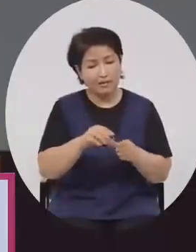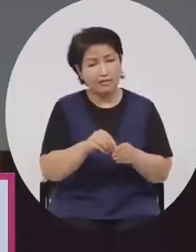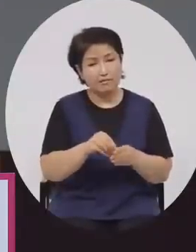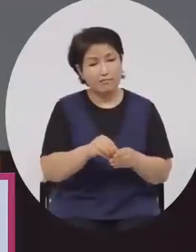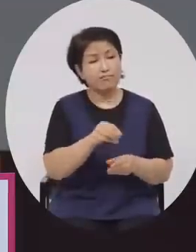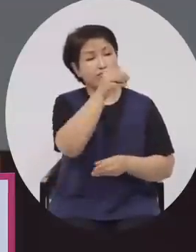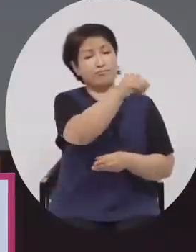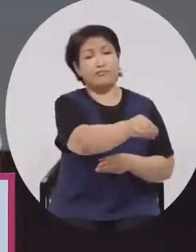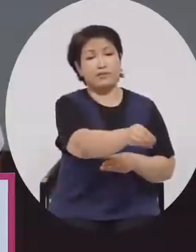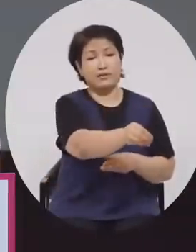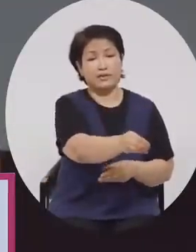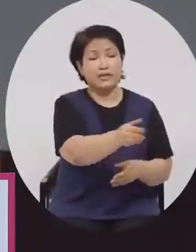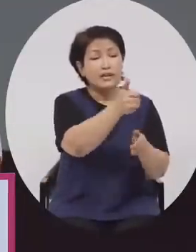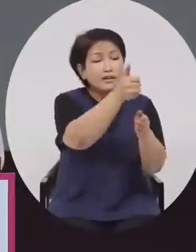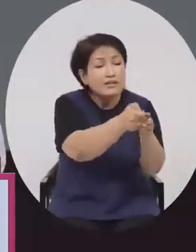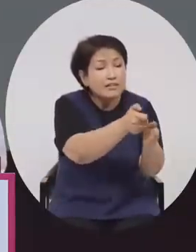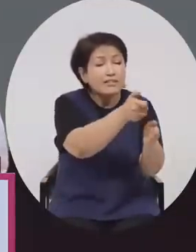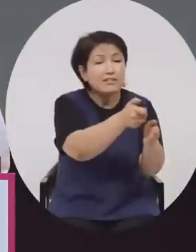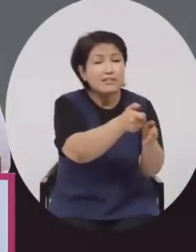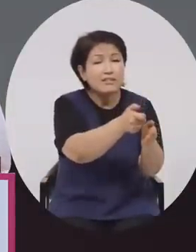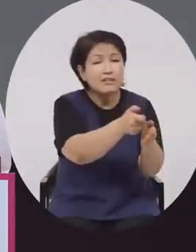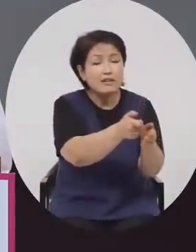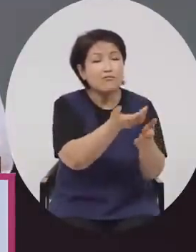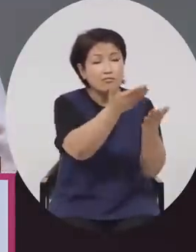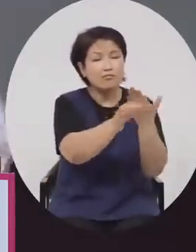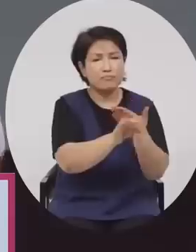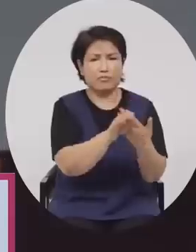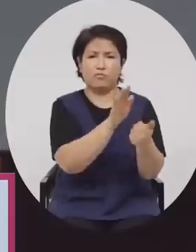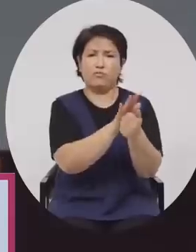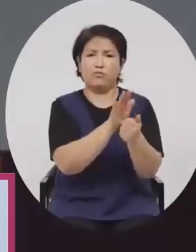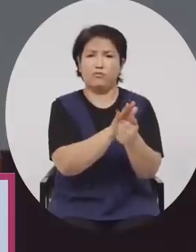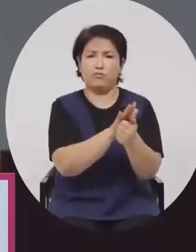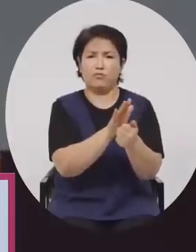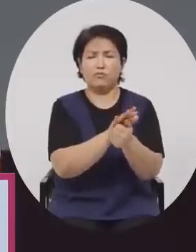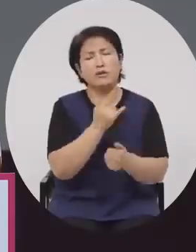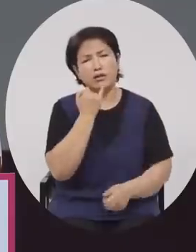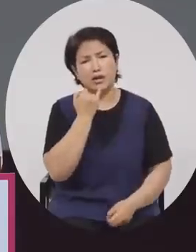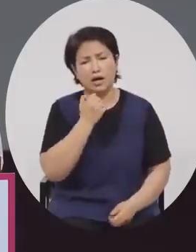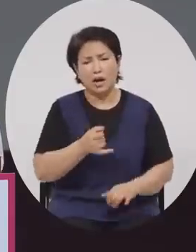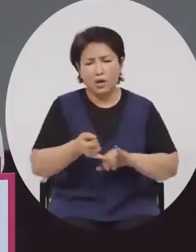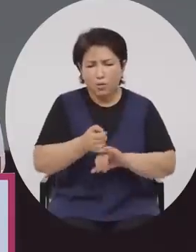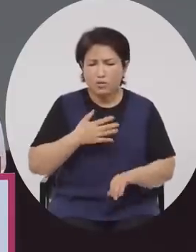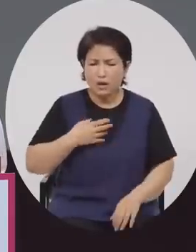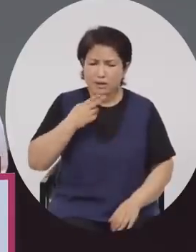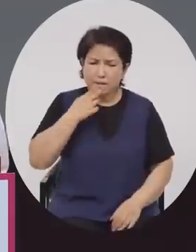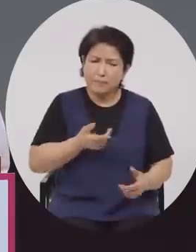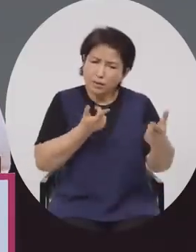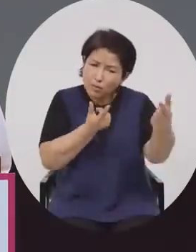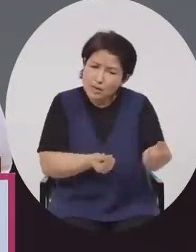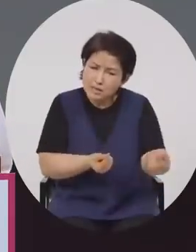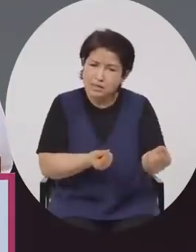줘봐. 아무 문제도 없어. 꼭 내가 해야 되는 거 아니야.